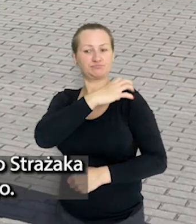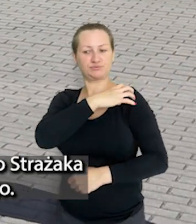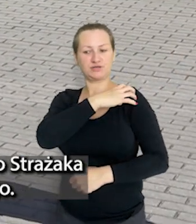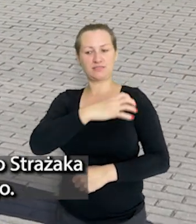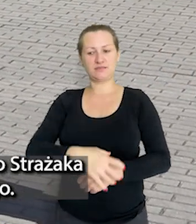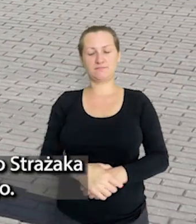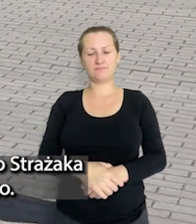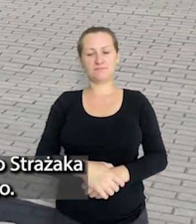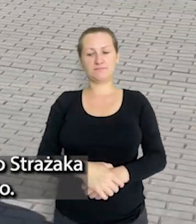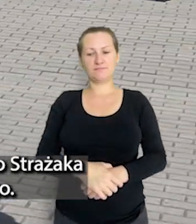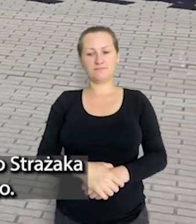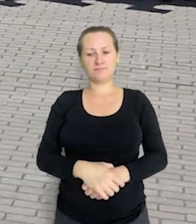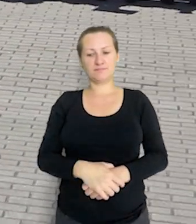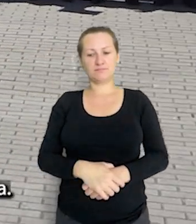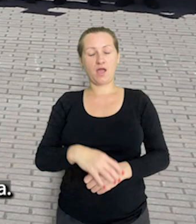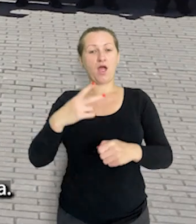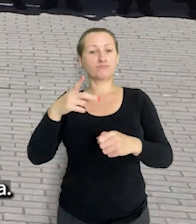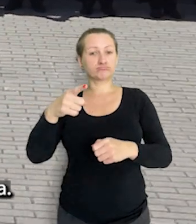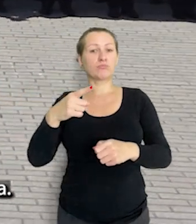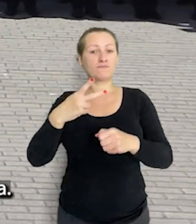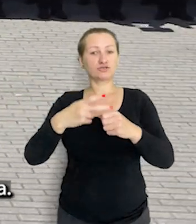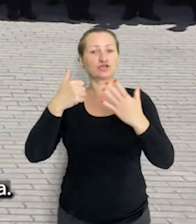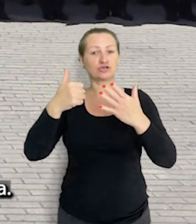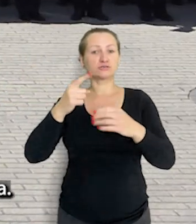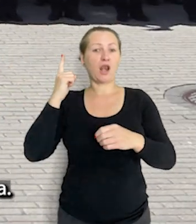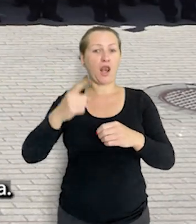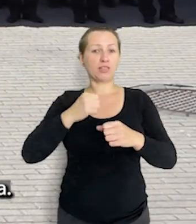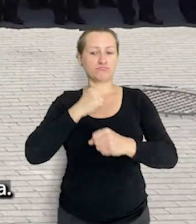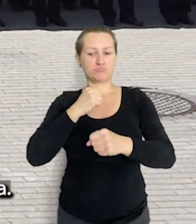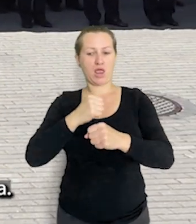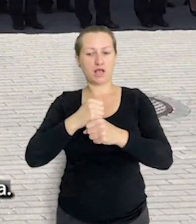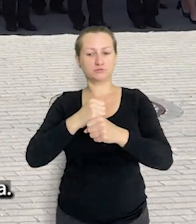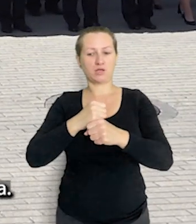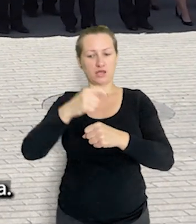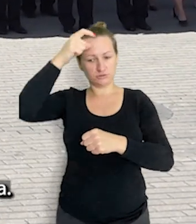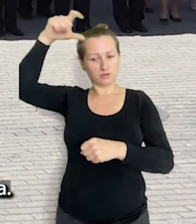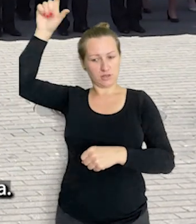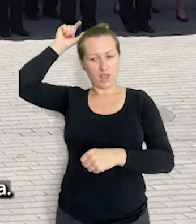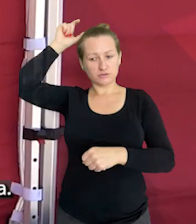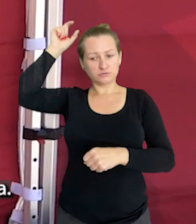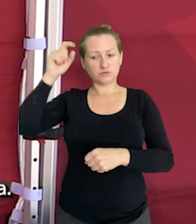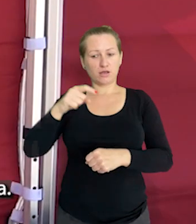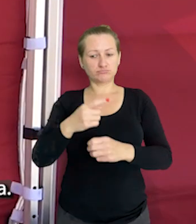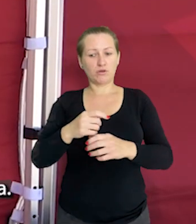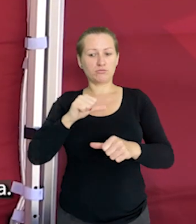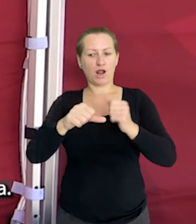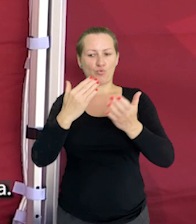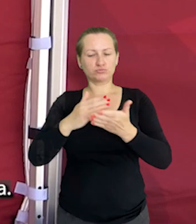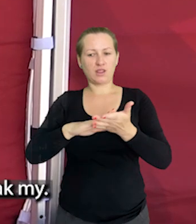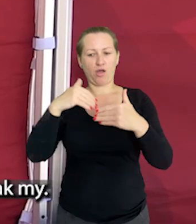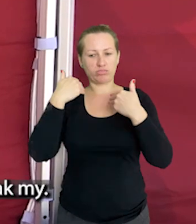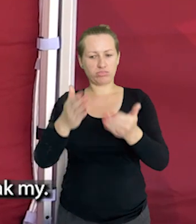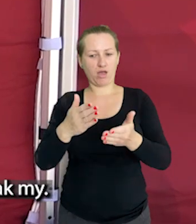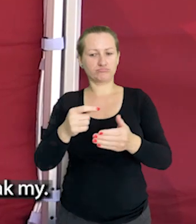starszego aspiranta Krzysztofa Gabskiego. 26 lat służby, po tylu latach być takim wyróżnionym, no to jest super